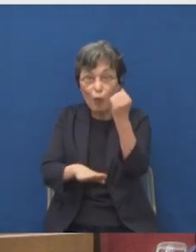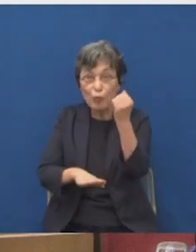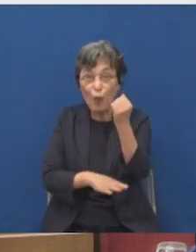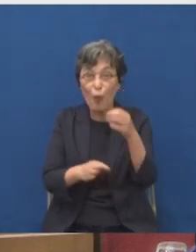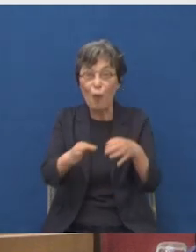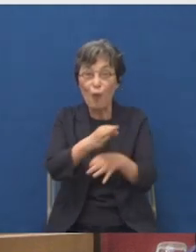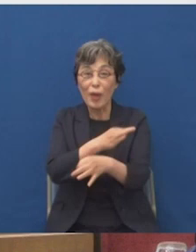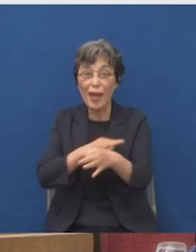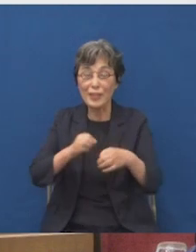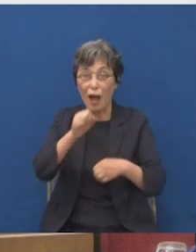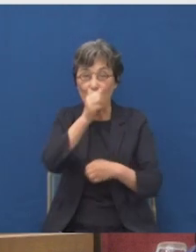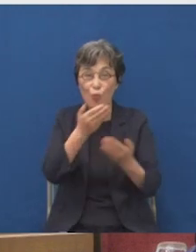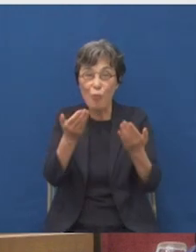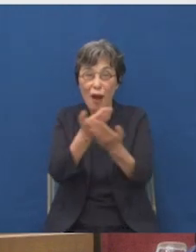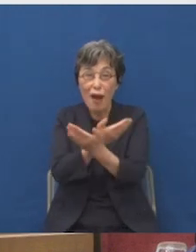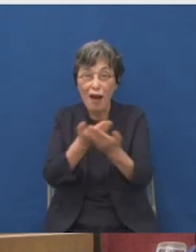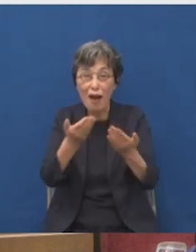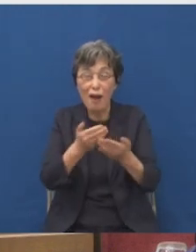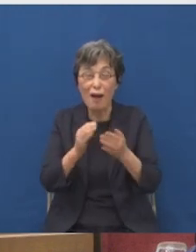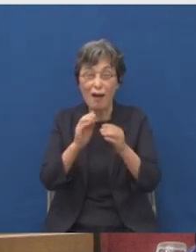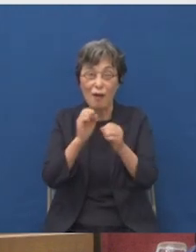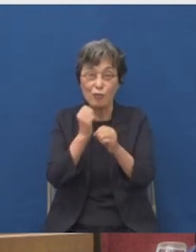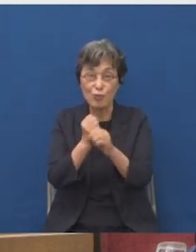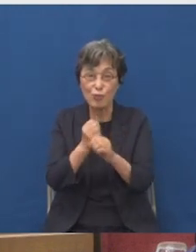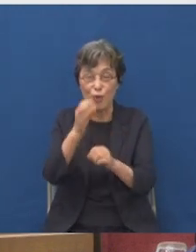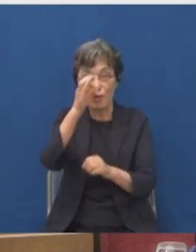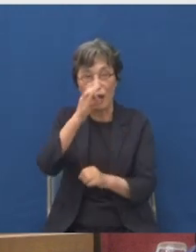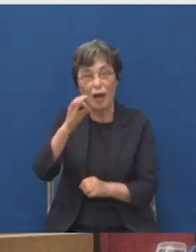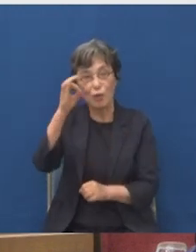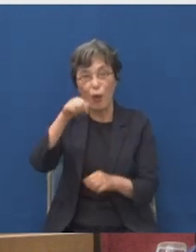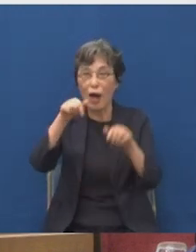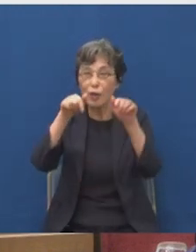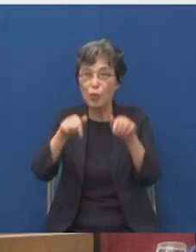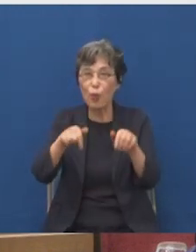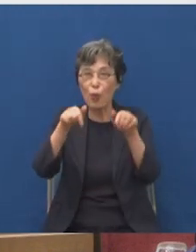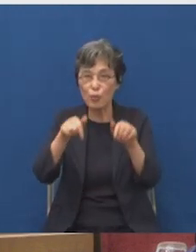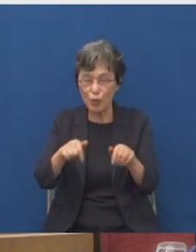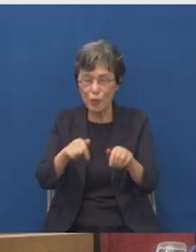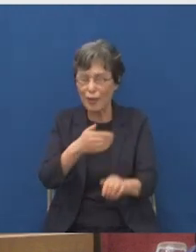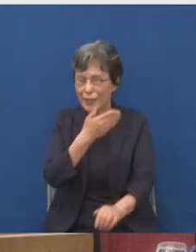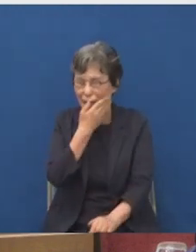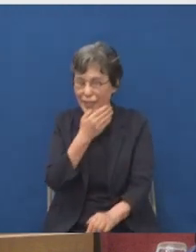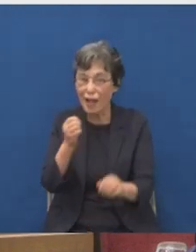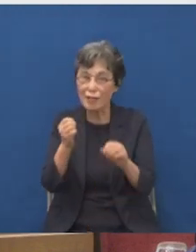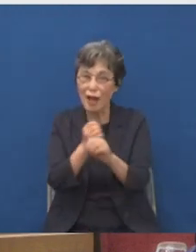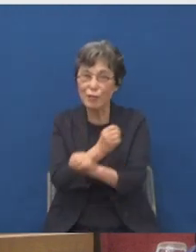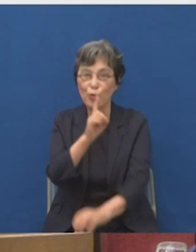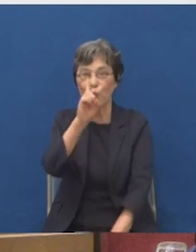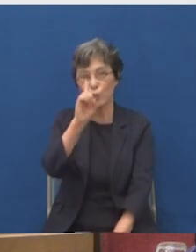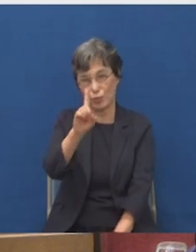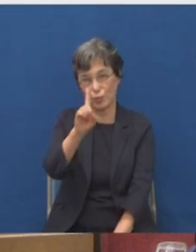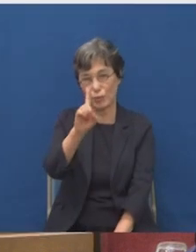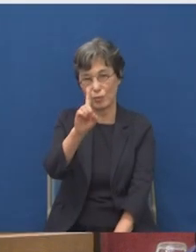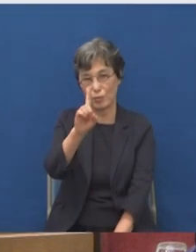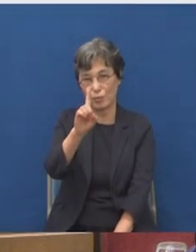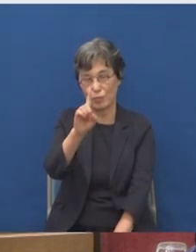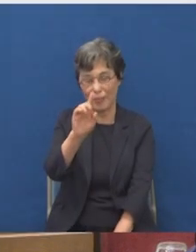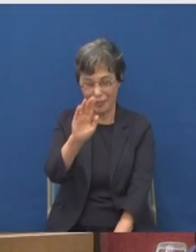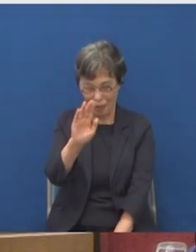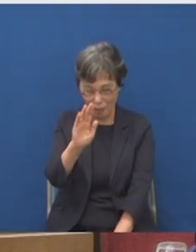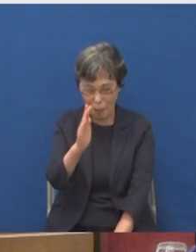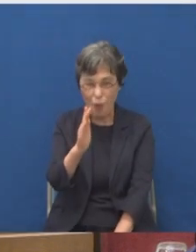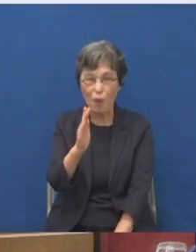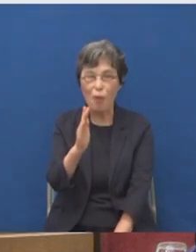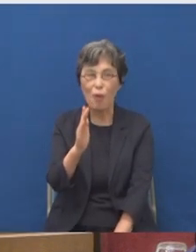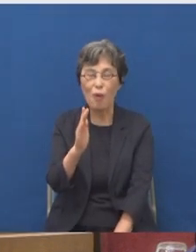済の好循環を創出していく中で、観光は京都の主要産業の一つであります。しかしながら、